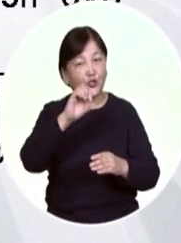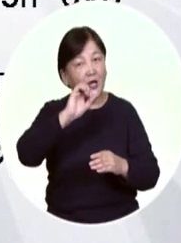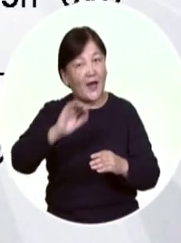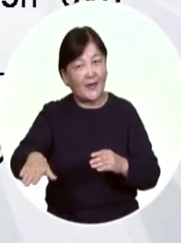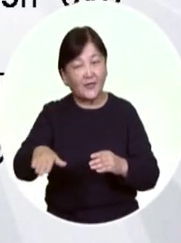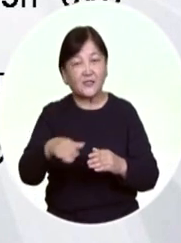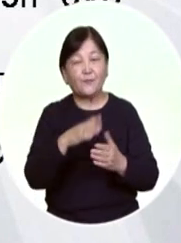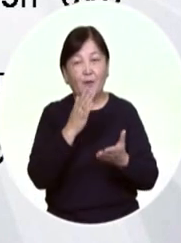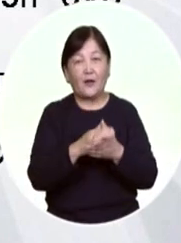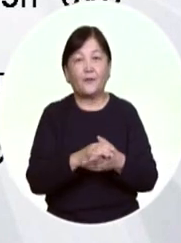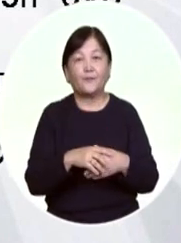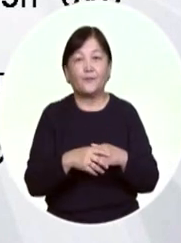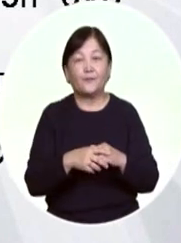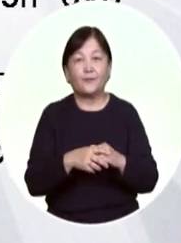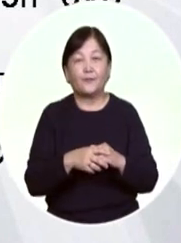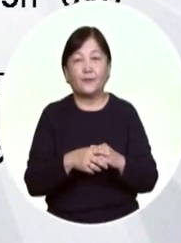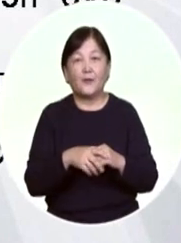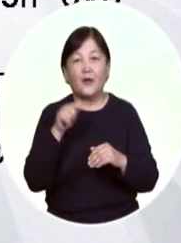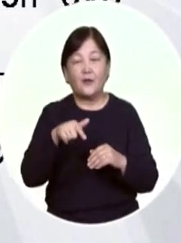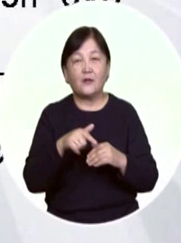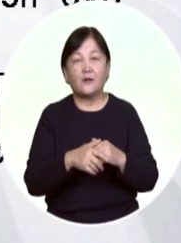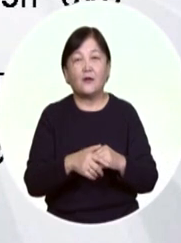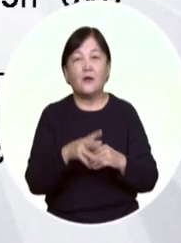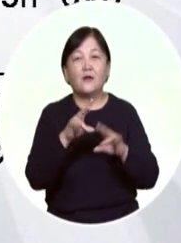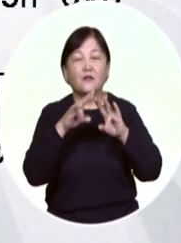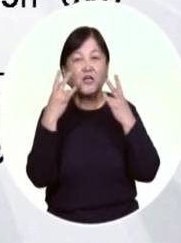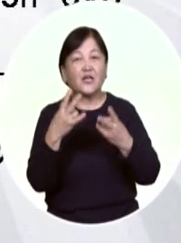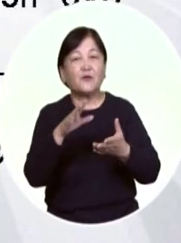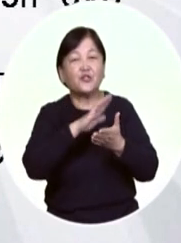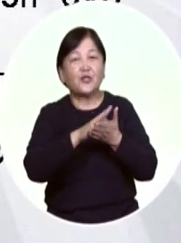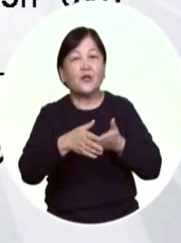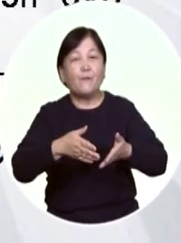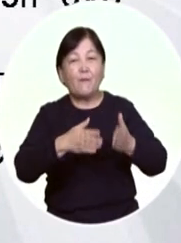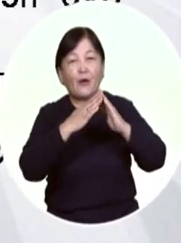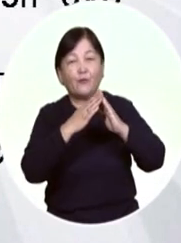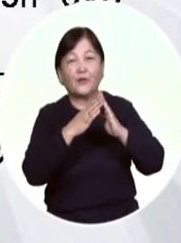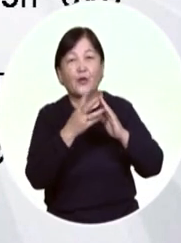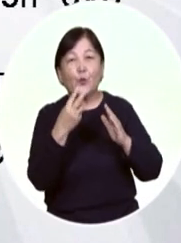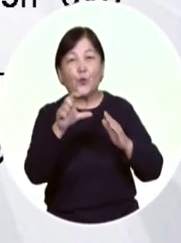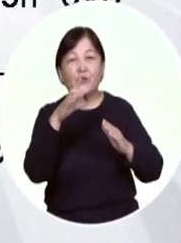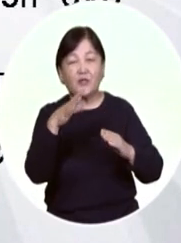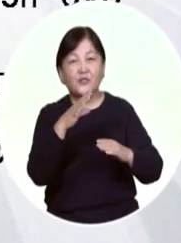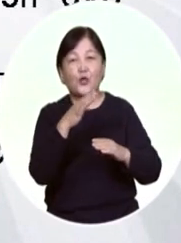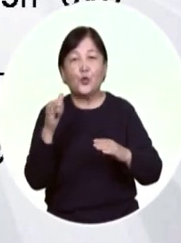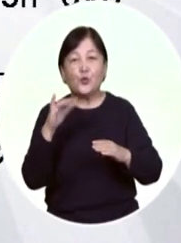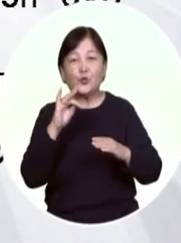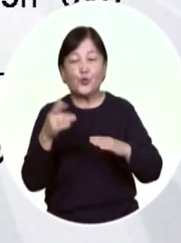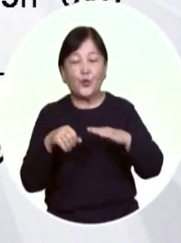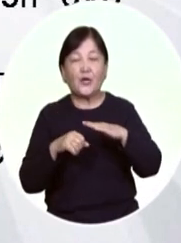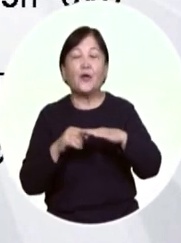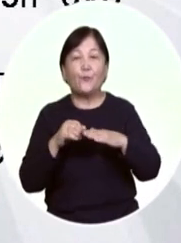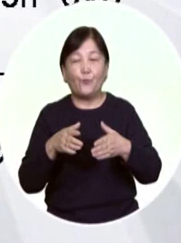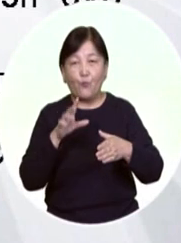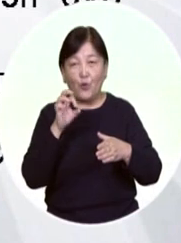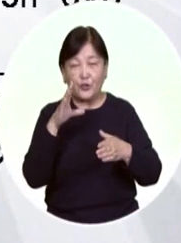халагдсан. За энэ нь нийгмийн шин байгууллын үндэс суурийг бүрдүүлж өнөө хүртэл одоо